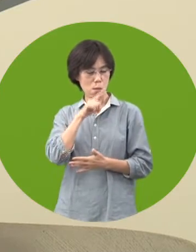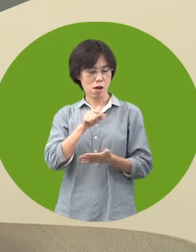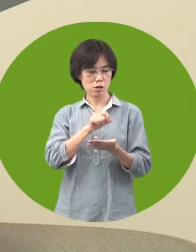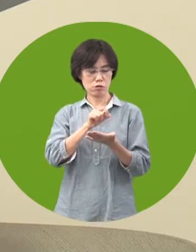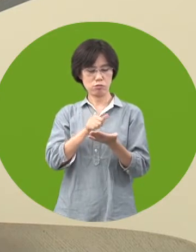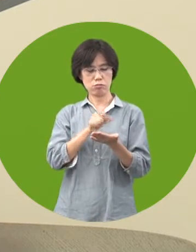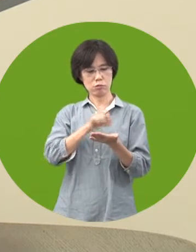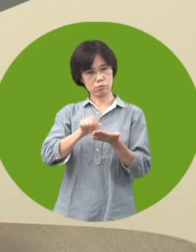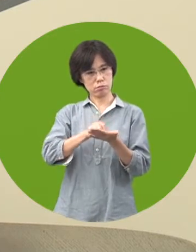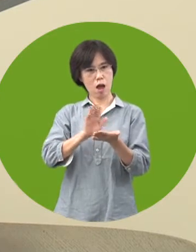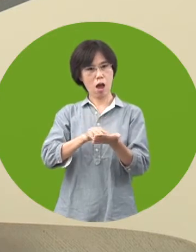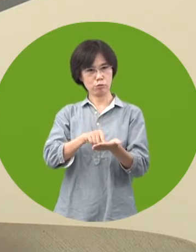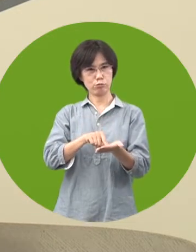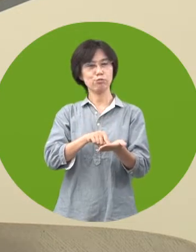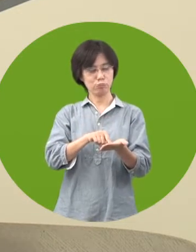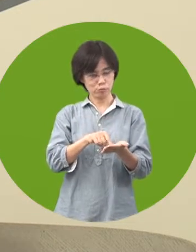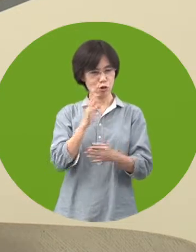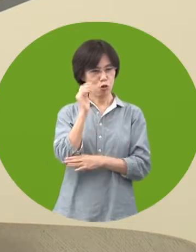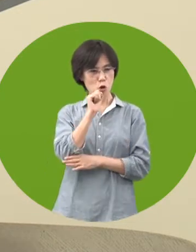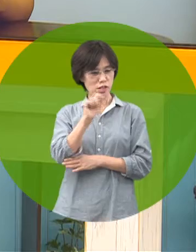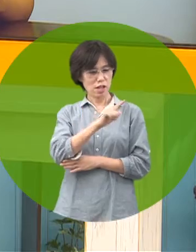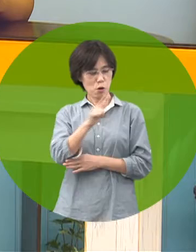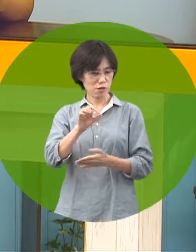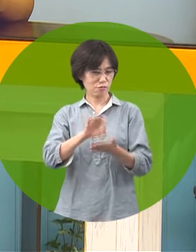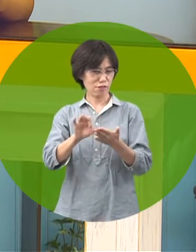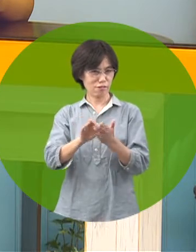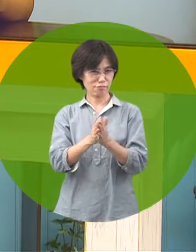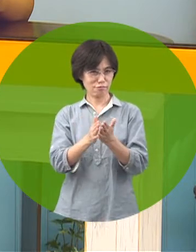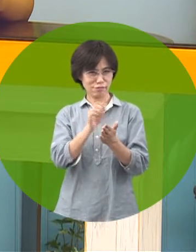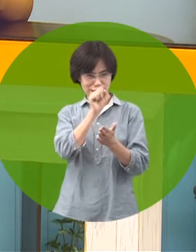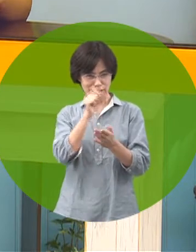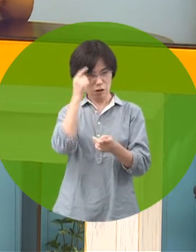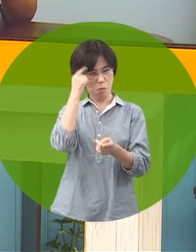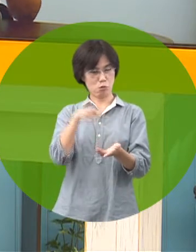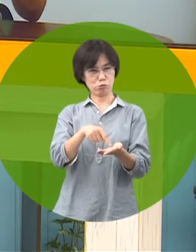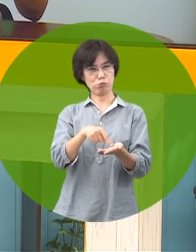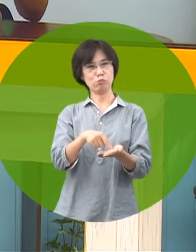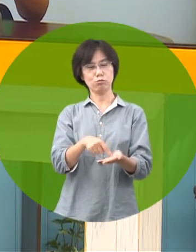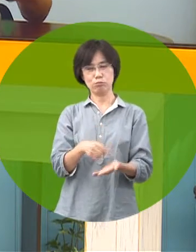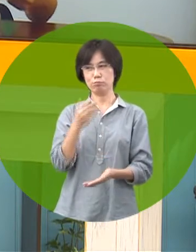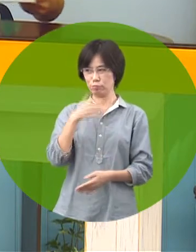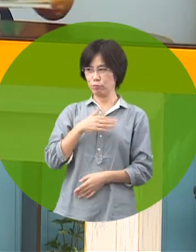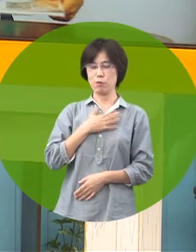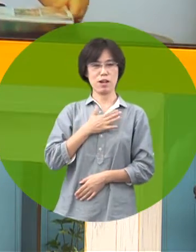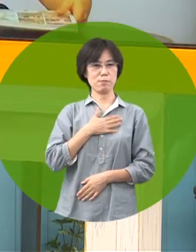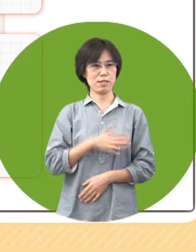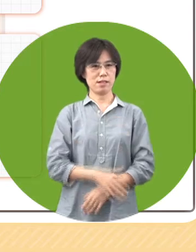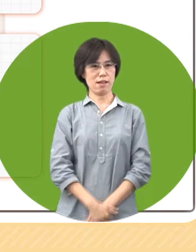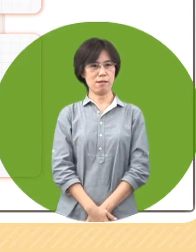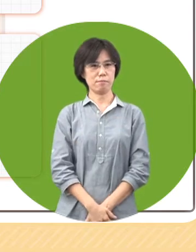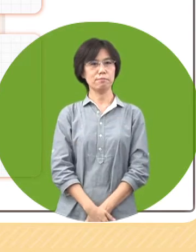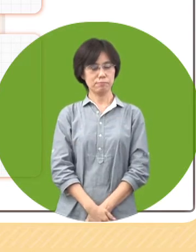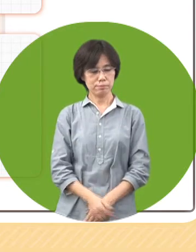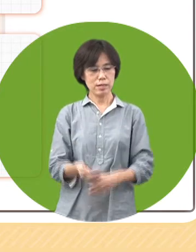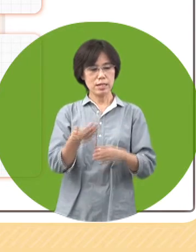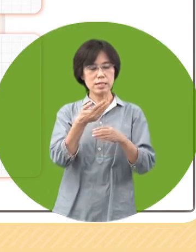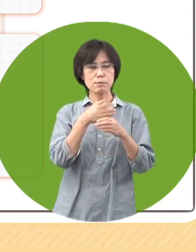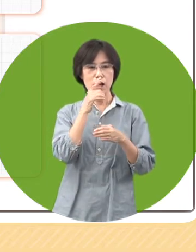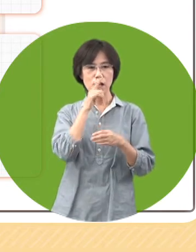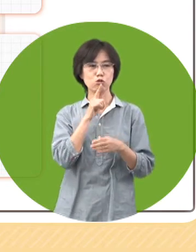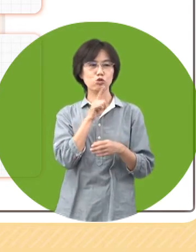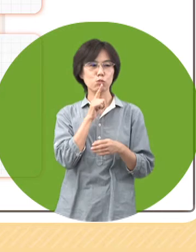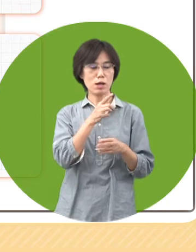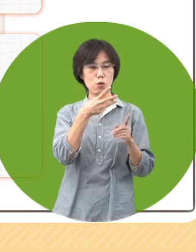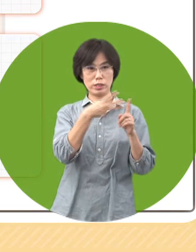ろな場面に活用していただきたいと思います。 わかりました。さて、シマクトゥバの日に関連